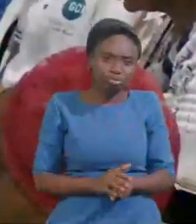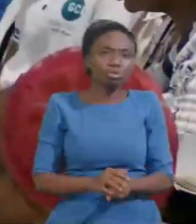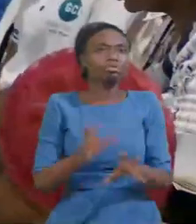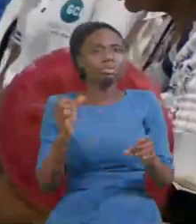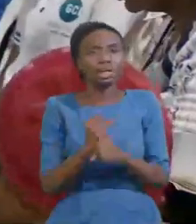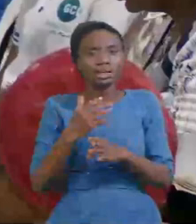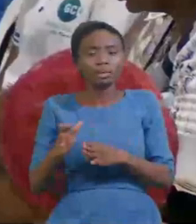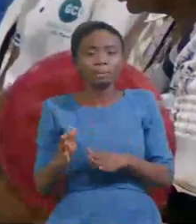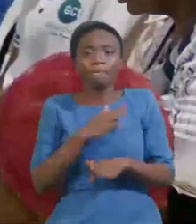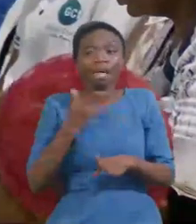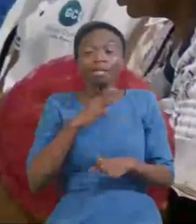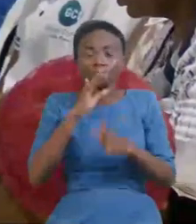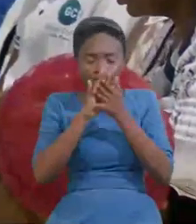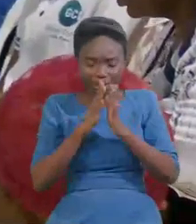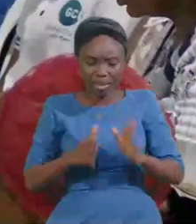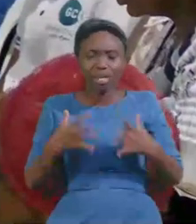Dans le royaume,